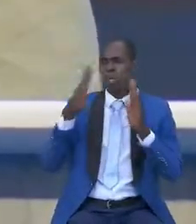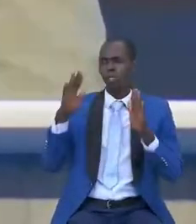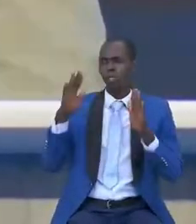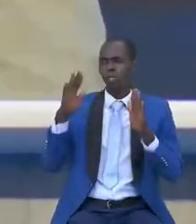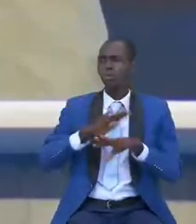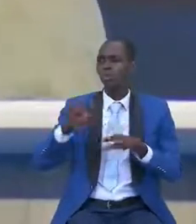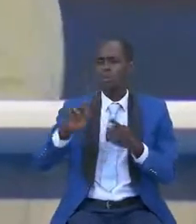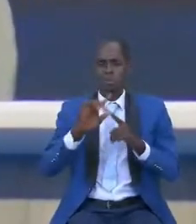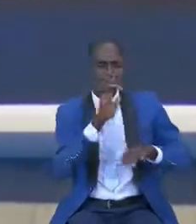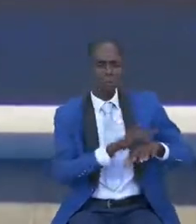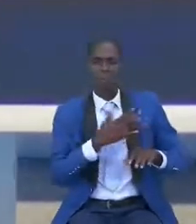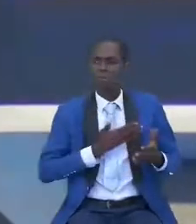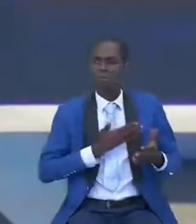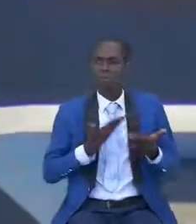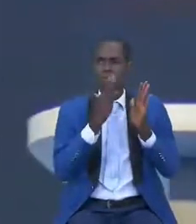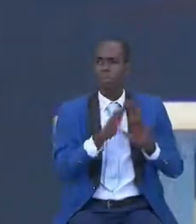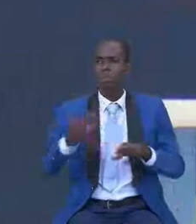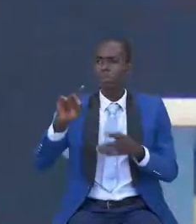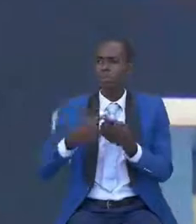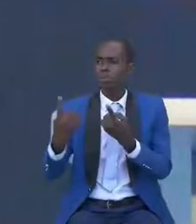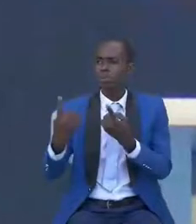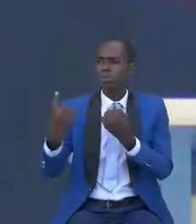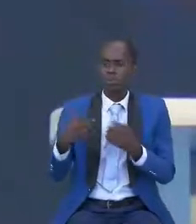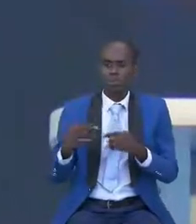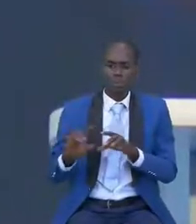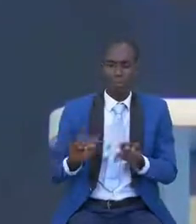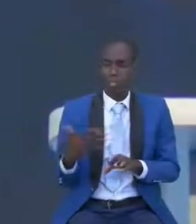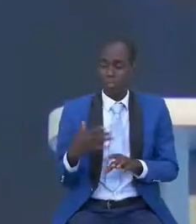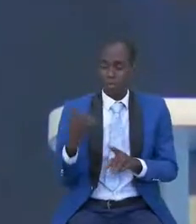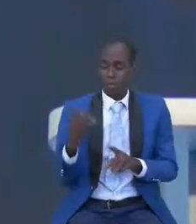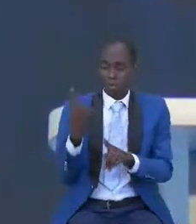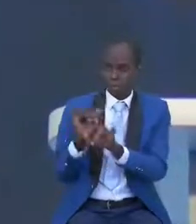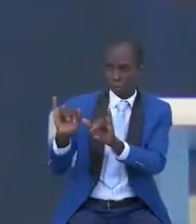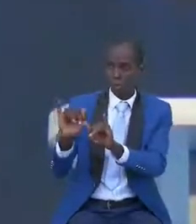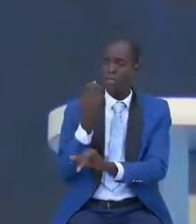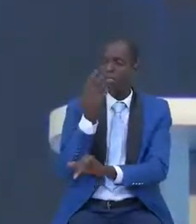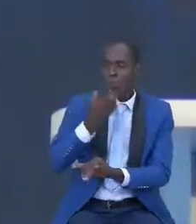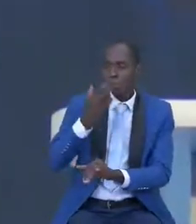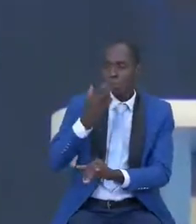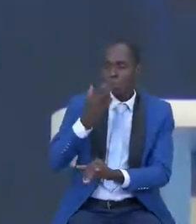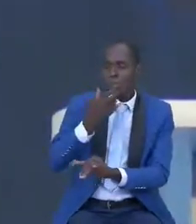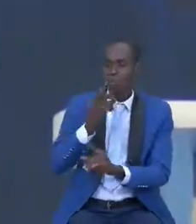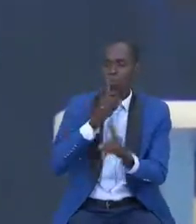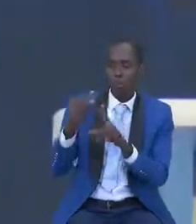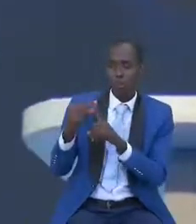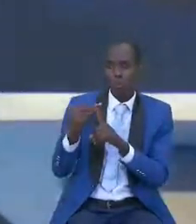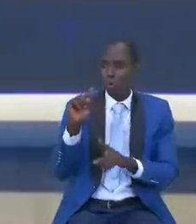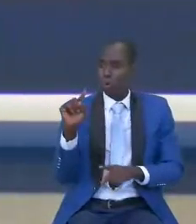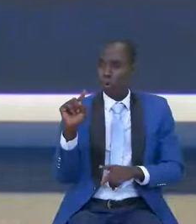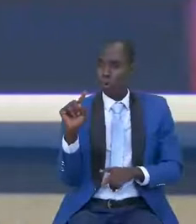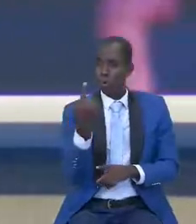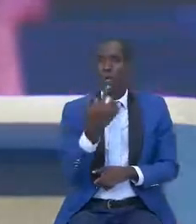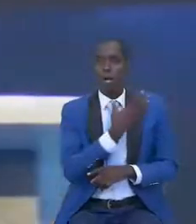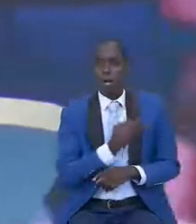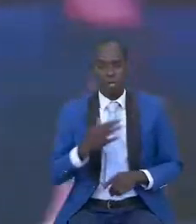de venir dans ma maison. Tu n'as même pas besoin de venir toucher le serviteur. Tu n'as même pas besoin de venir faire quoi que ce soit. Dis seulement